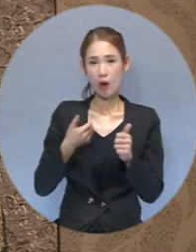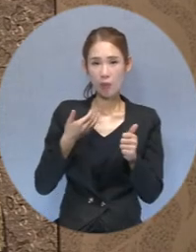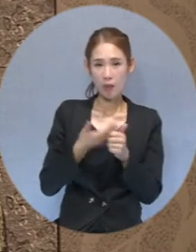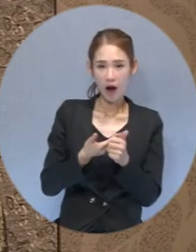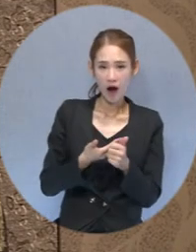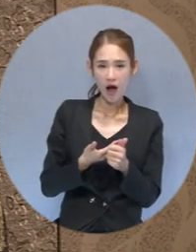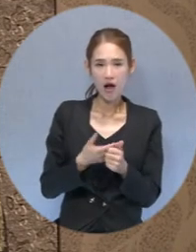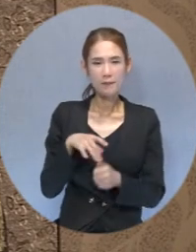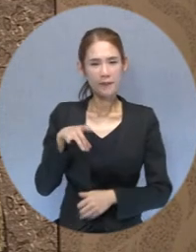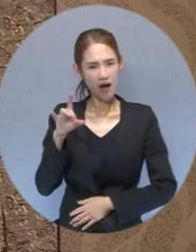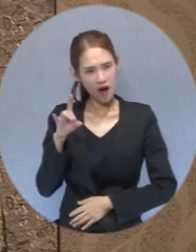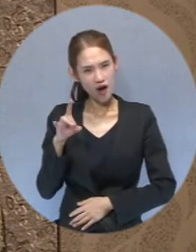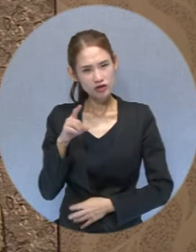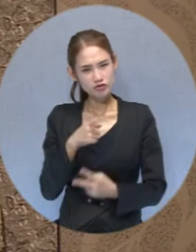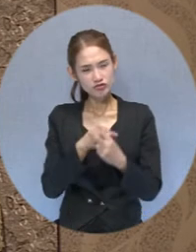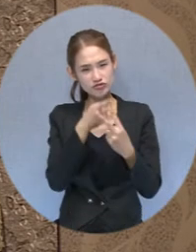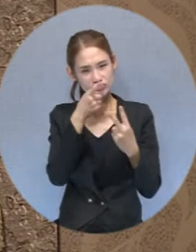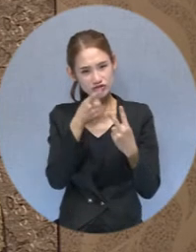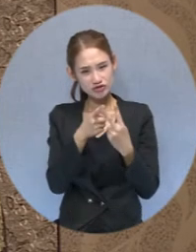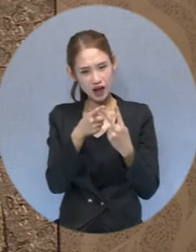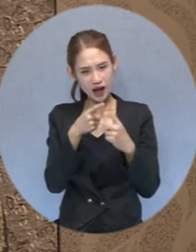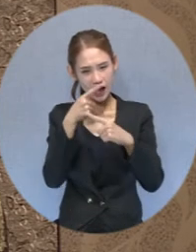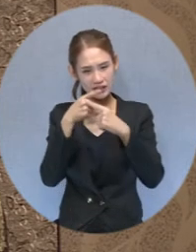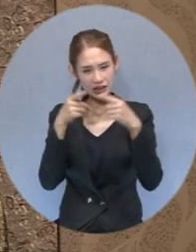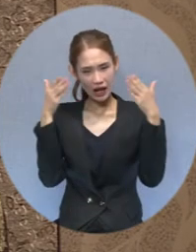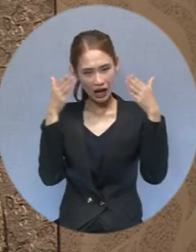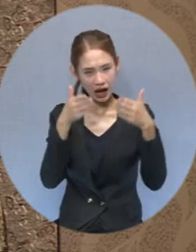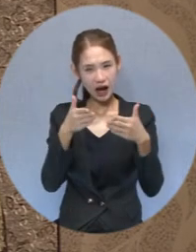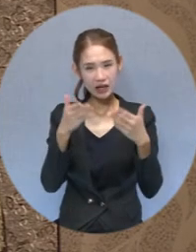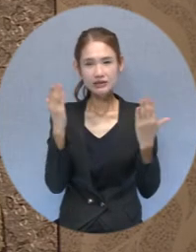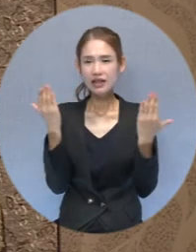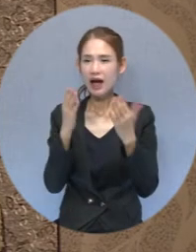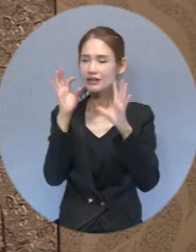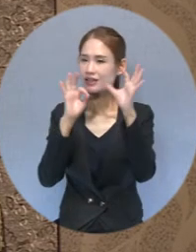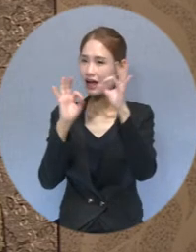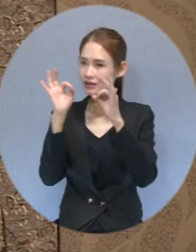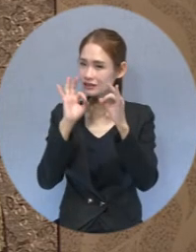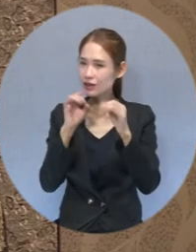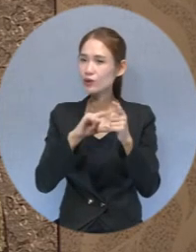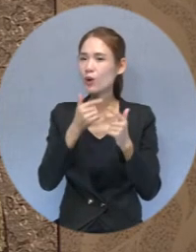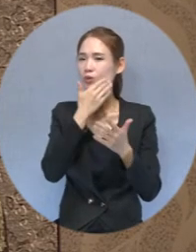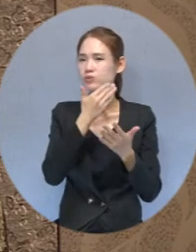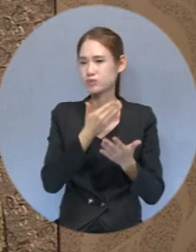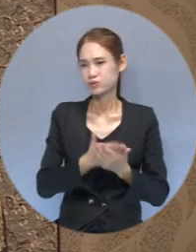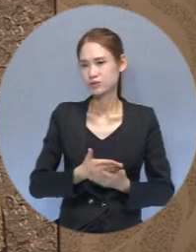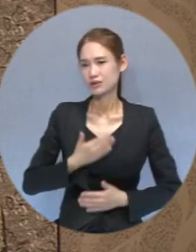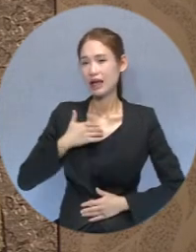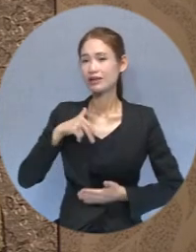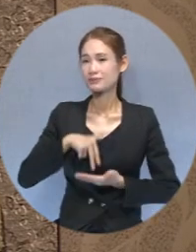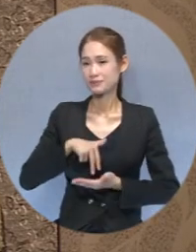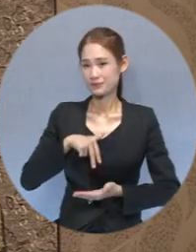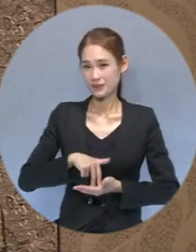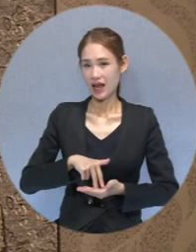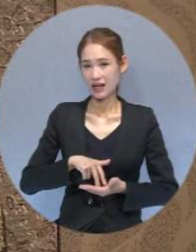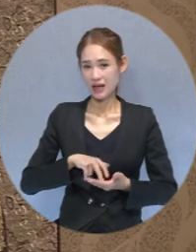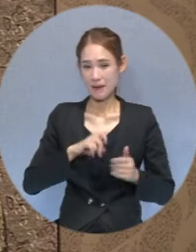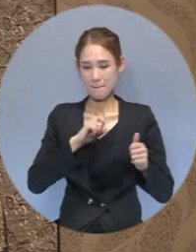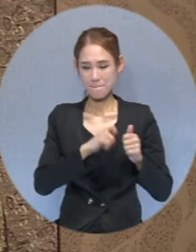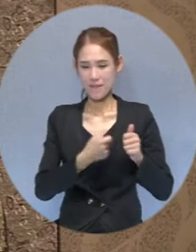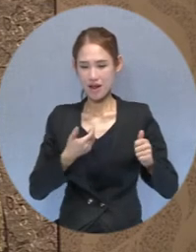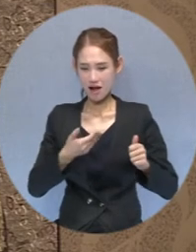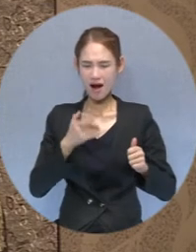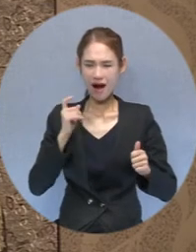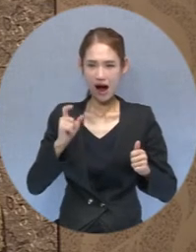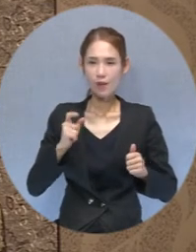지적도 있고 그 예. 둘의 절충점을 찾아가는 게 민주주의 사회라고 생각을 하는데 네. 저는 이제 제 입장은 처벌을 강화해서